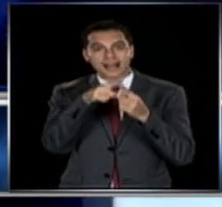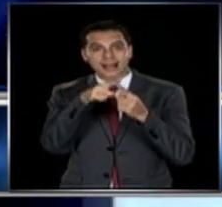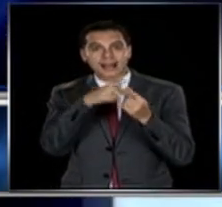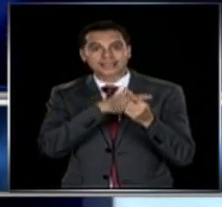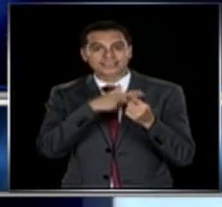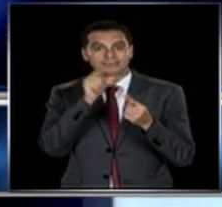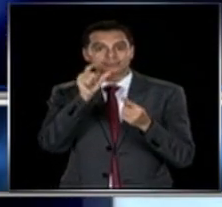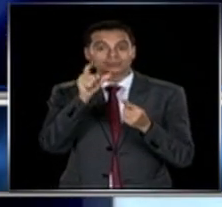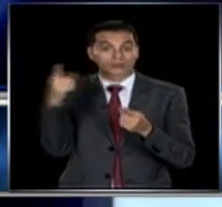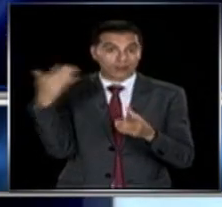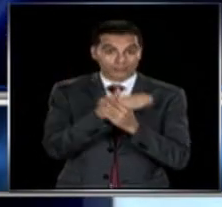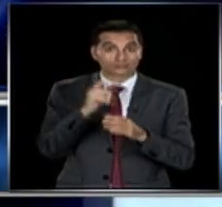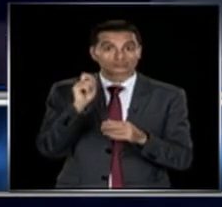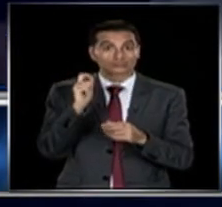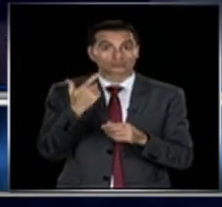زغرب.